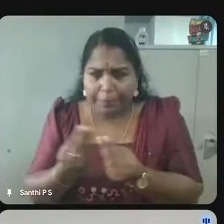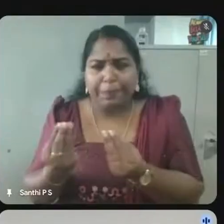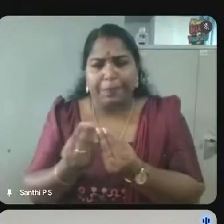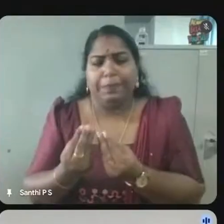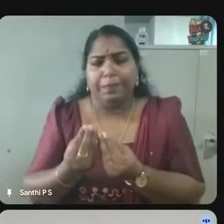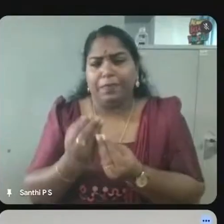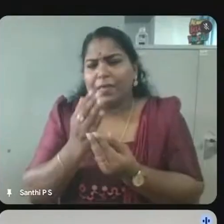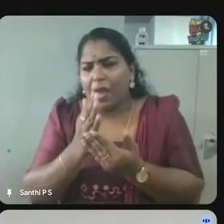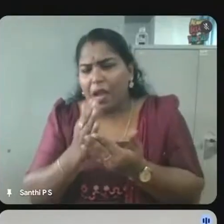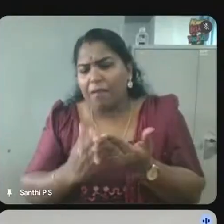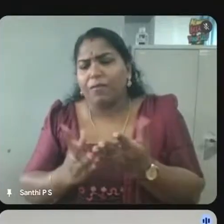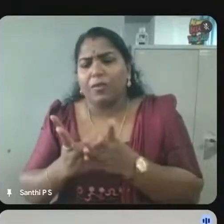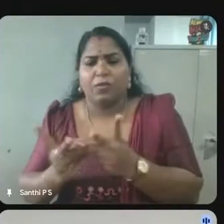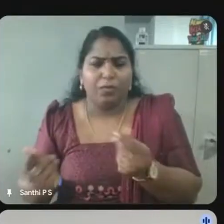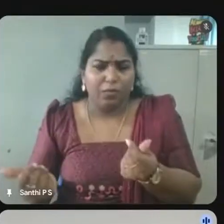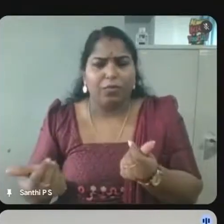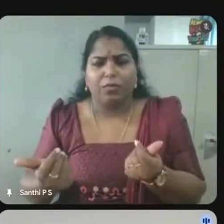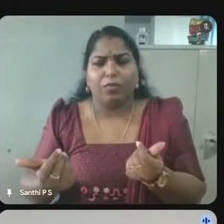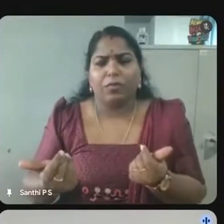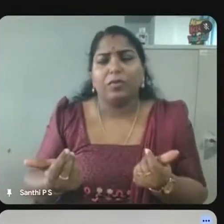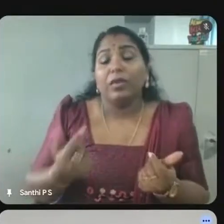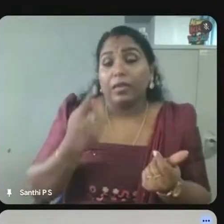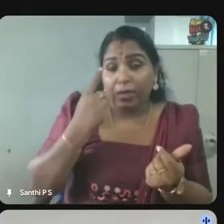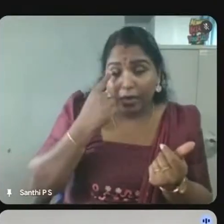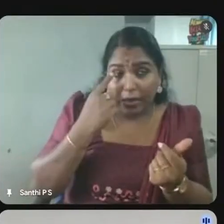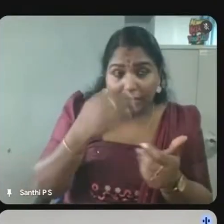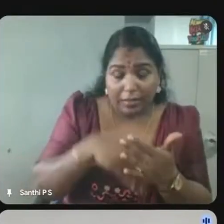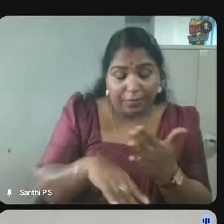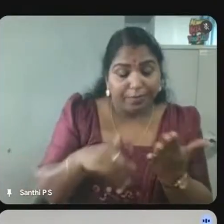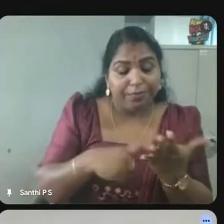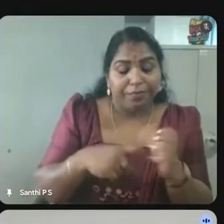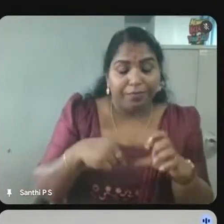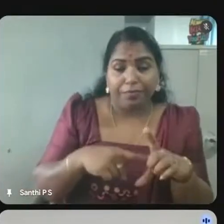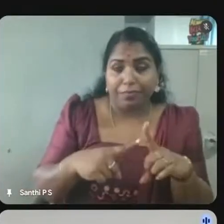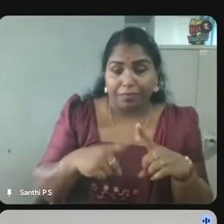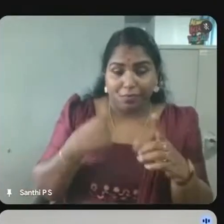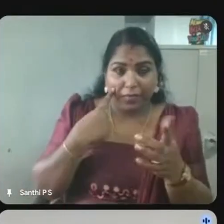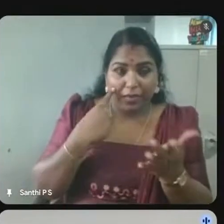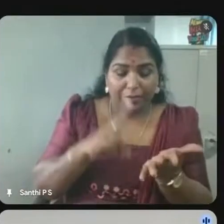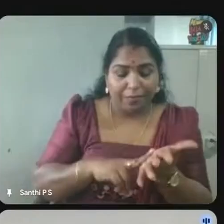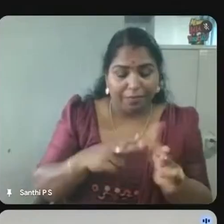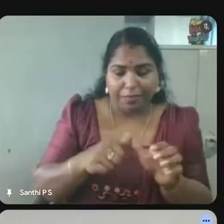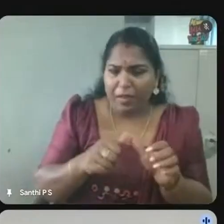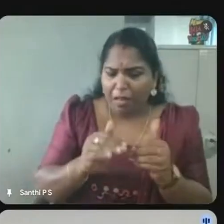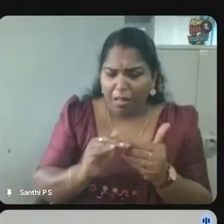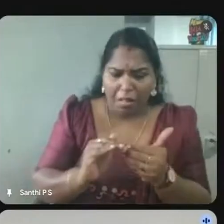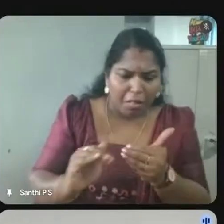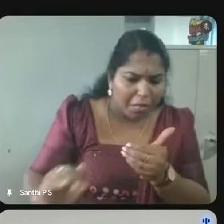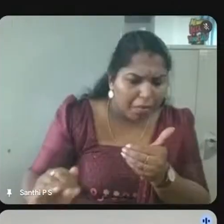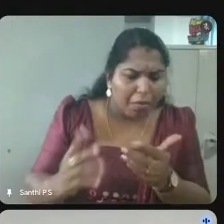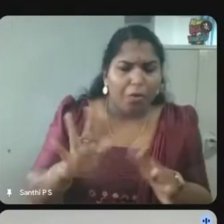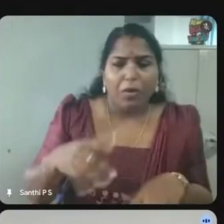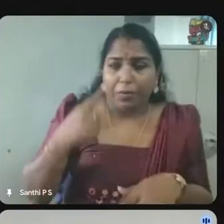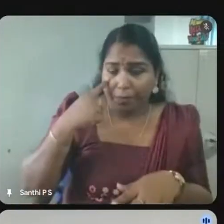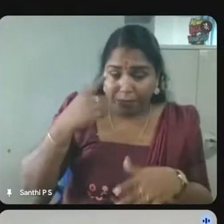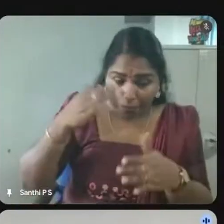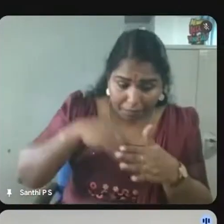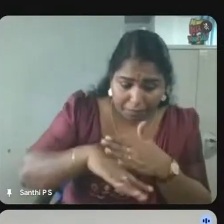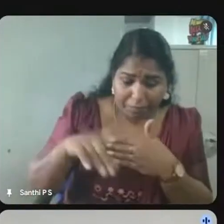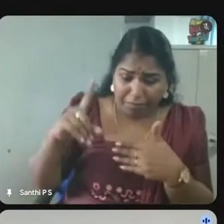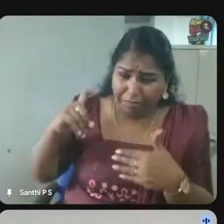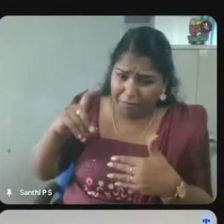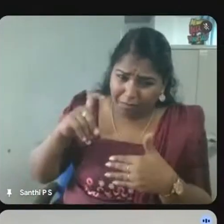കാറ്ററാക്ട്, ആംബ്ലിയോപ്പിയ, റെറ്റിന ഡിറ്റാച്ച് ആവുന്ന ഒരു അവസ്ഥ, അതുപോലെ ഒരു കണ്ണിനൊരു ഇഞ്ചുറി അല്ലെങ്കിൽ ഒരു